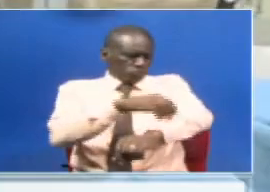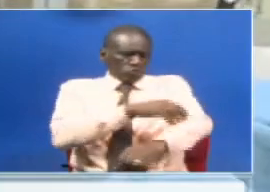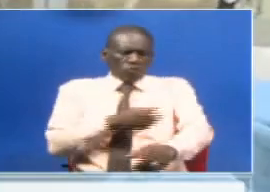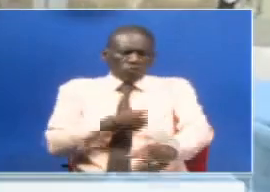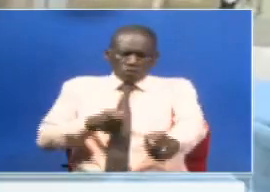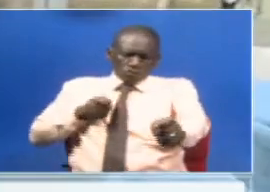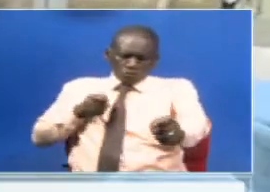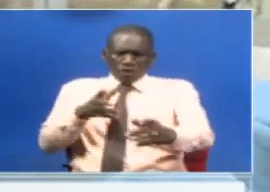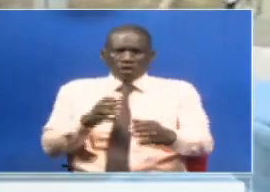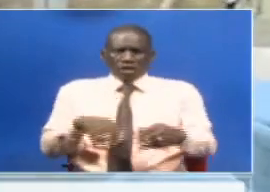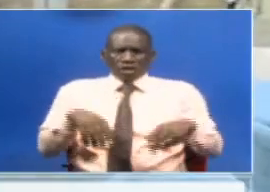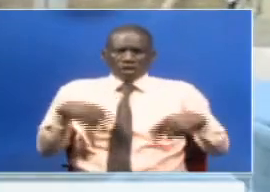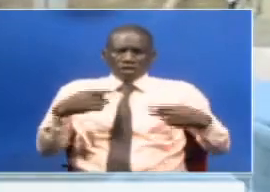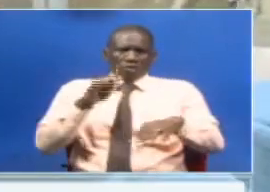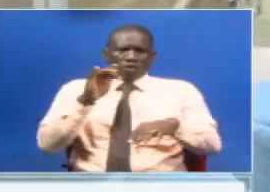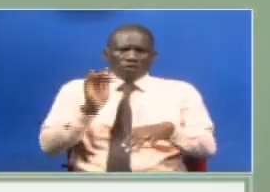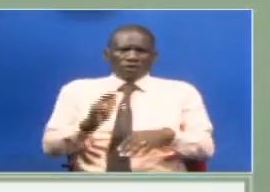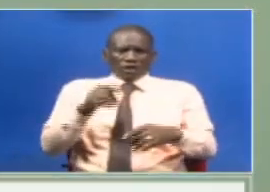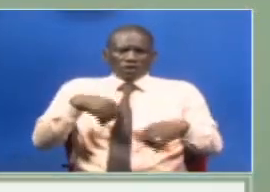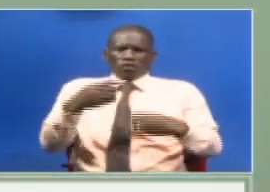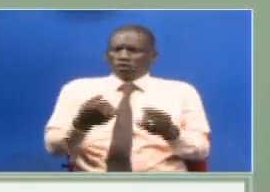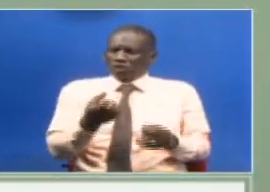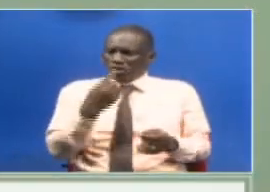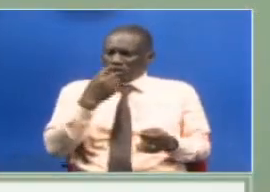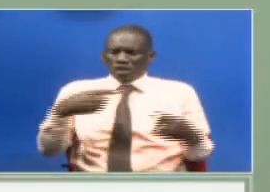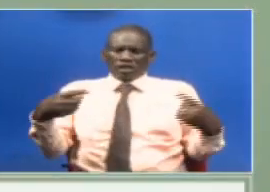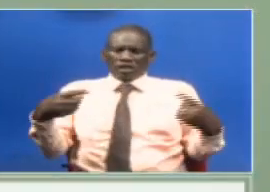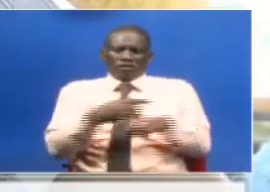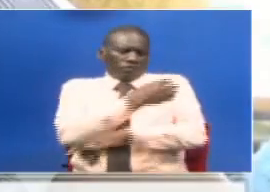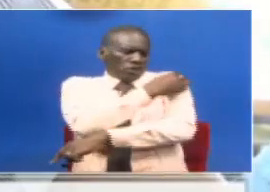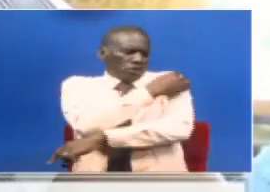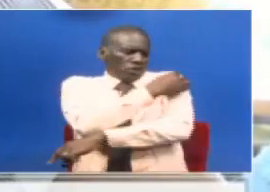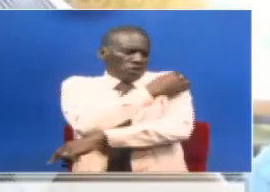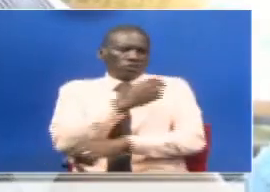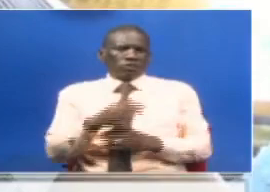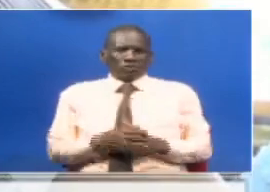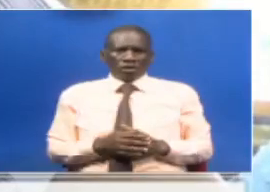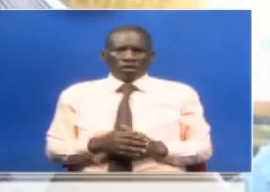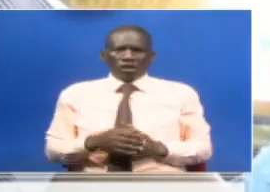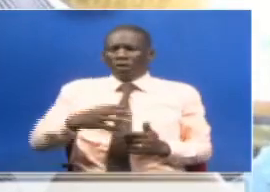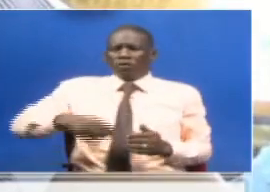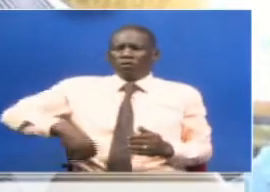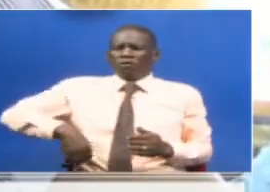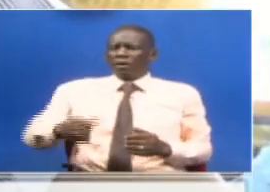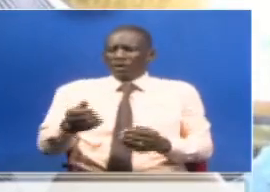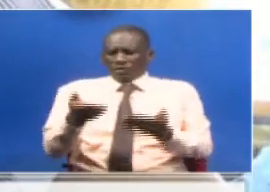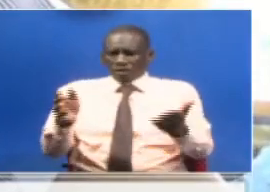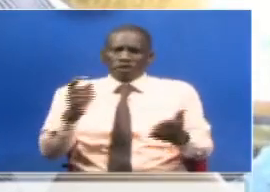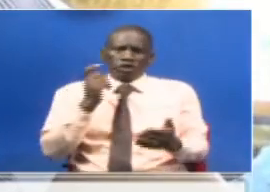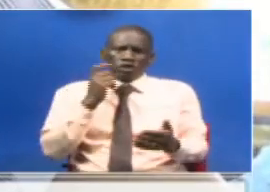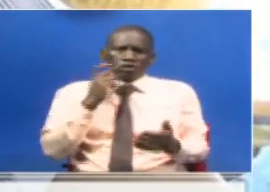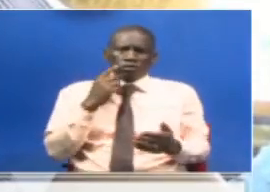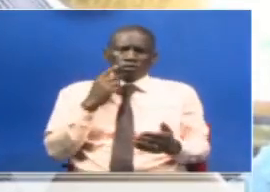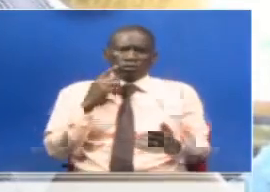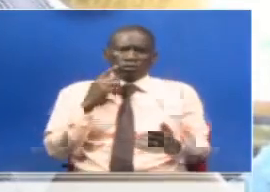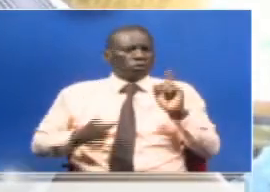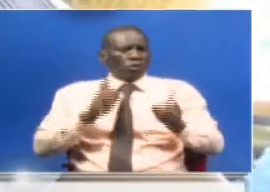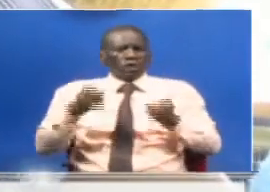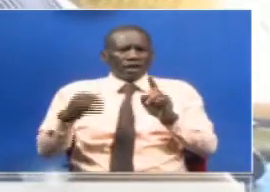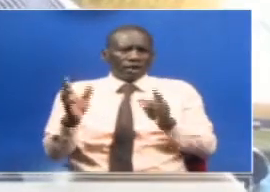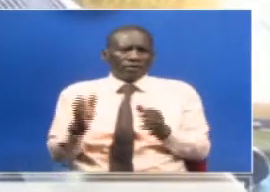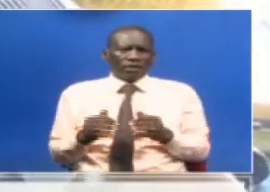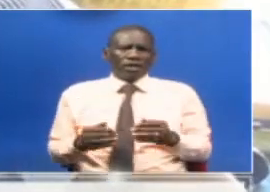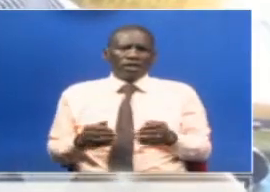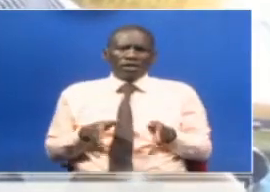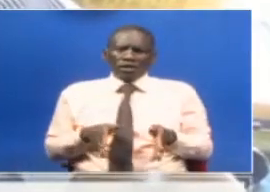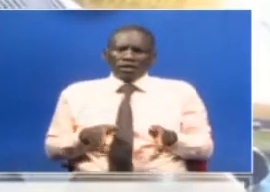sasa wanaendelea kupata nafuu katika hospitali mbalimbali. Mimi nilienda kununua breakfast. Watu wako wanakimbia. So venye nilikuwa